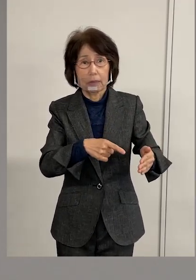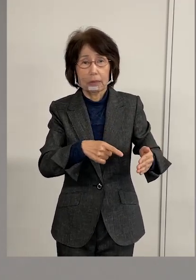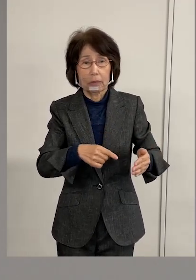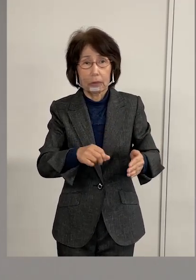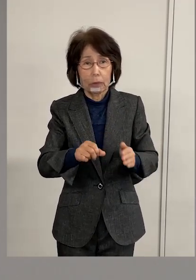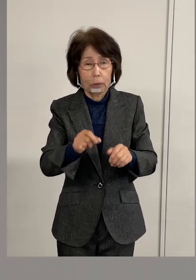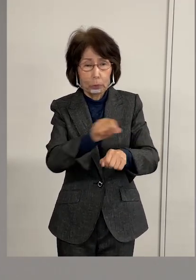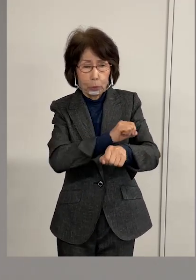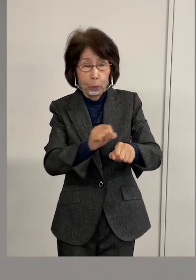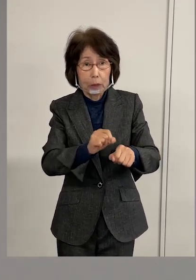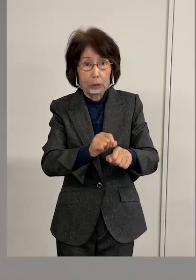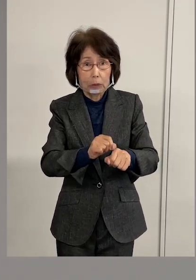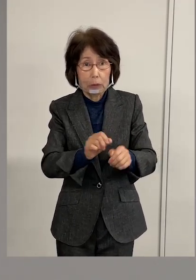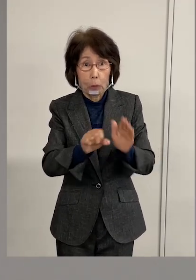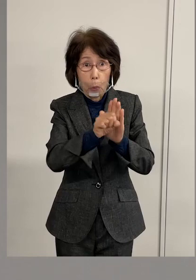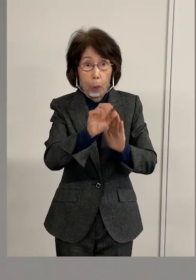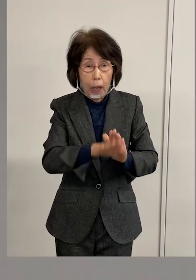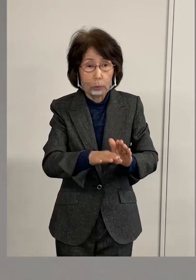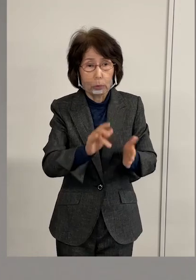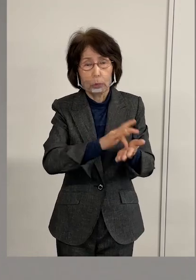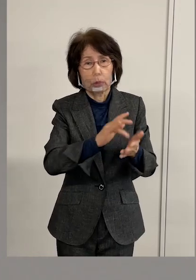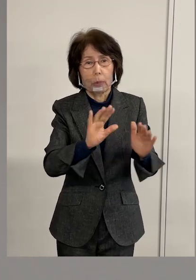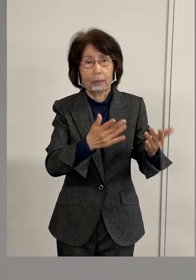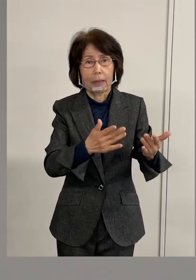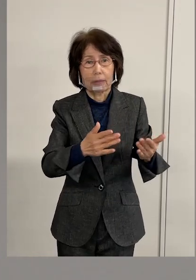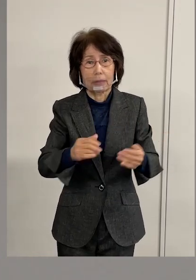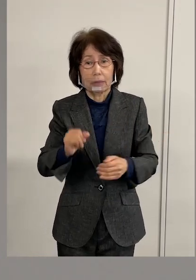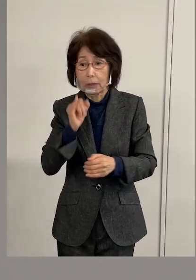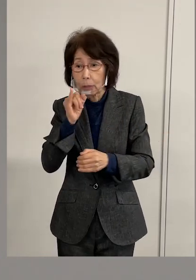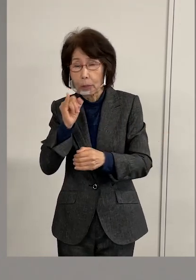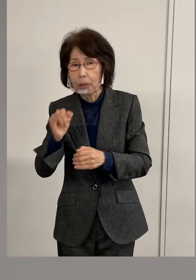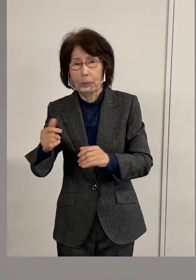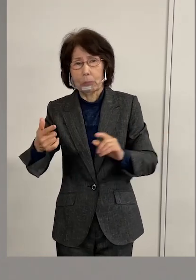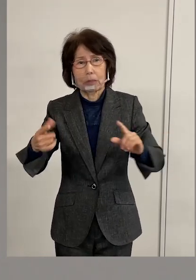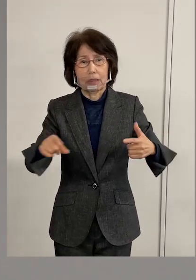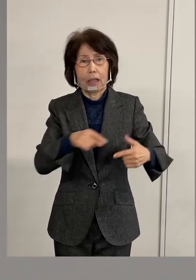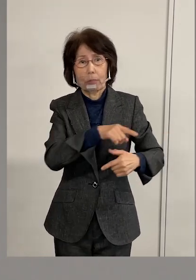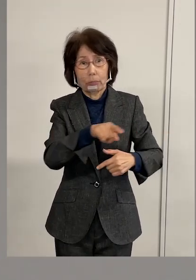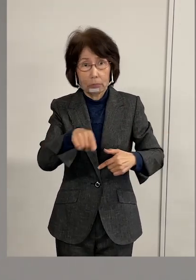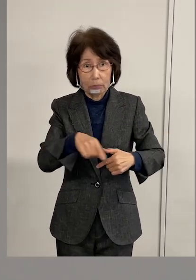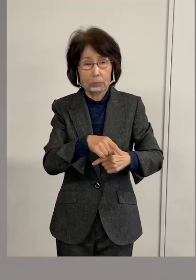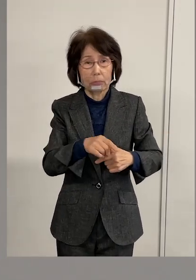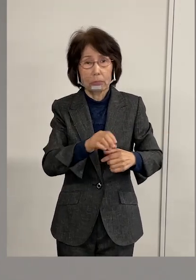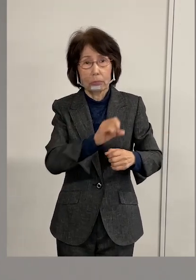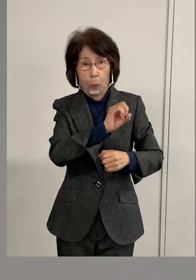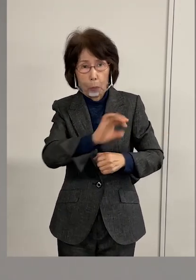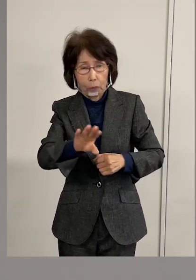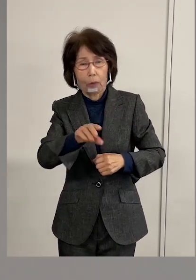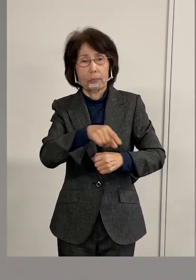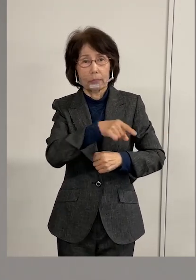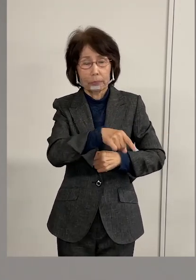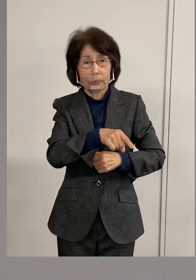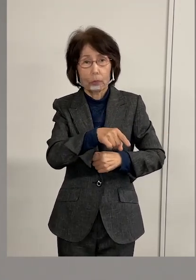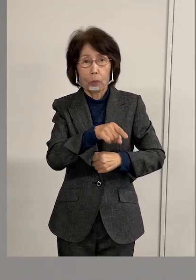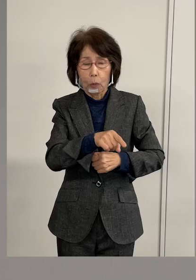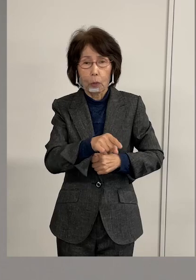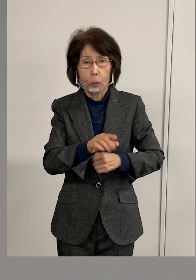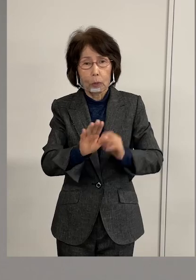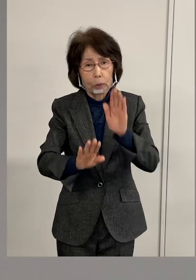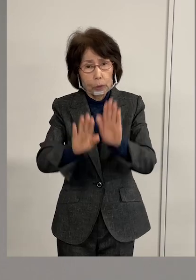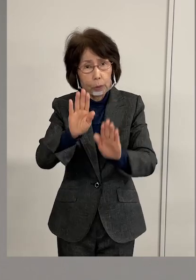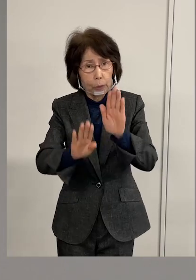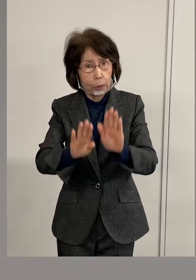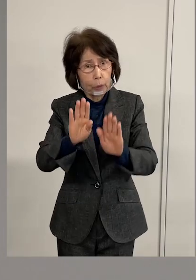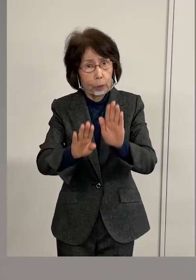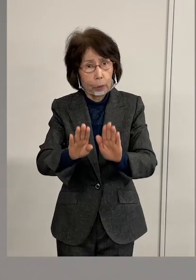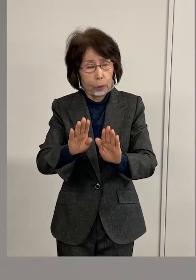特効薬はないので、インフルエンザは特効薬があるんで、タミフルがあるんで、大丈夫なんですが、まあ、そこの状況を見ながらということにな